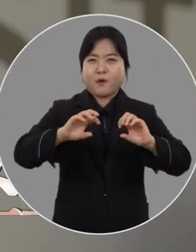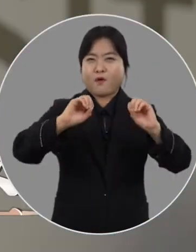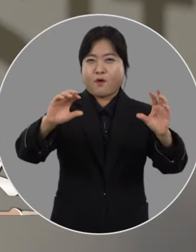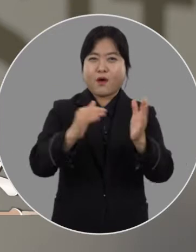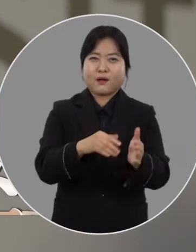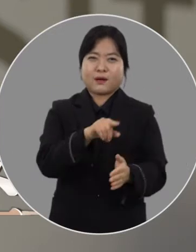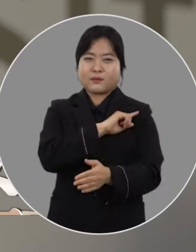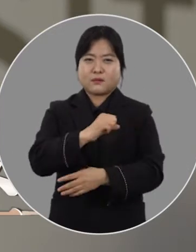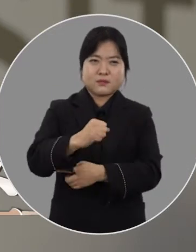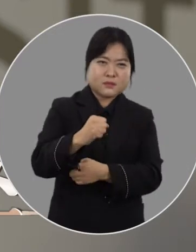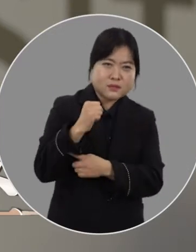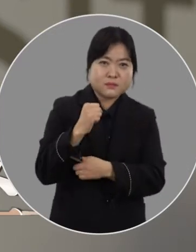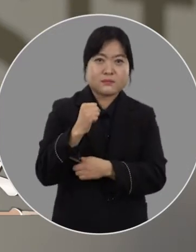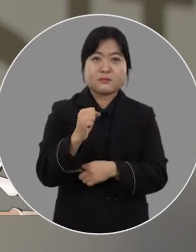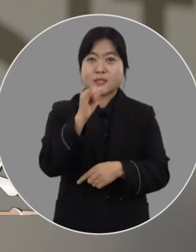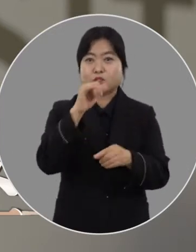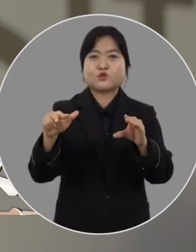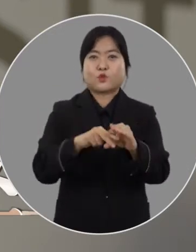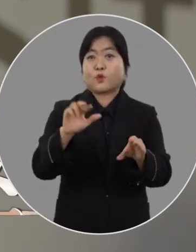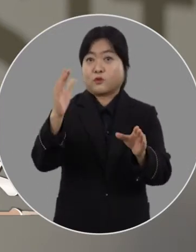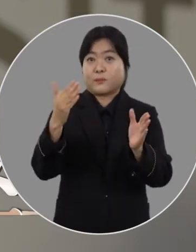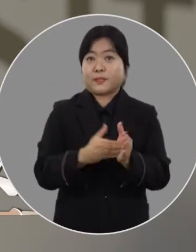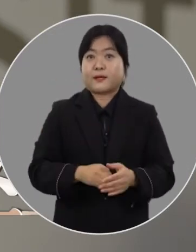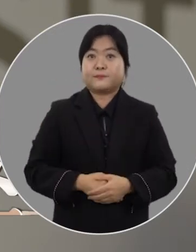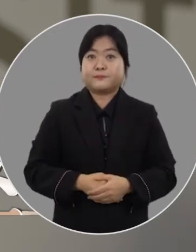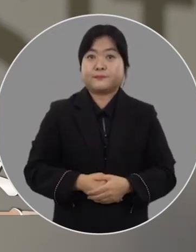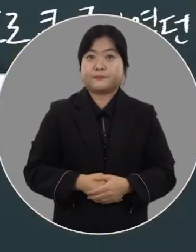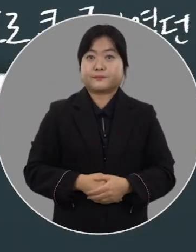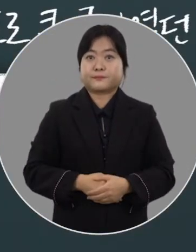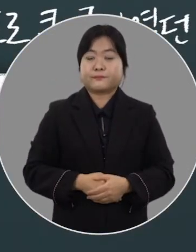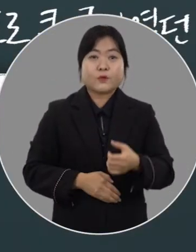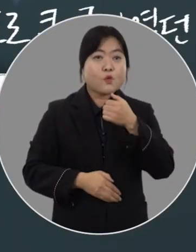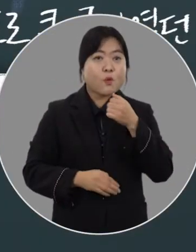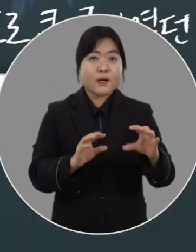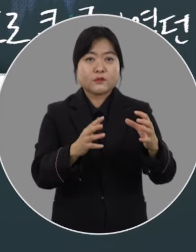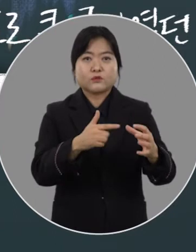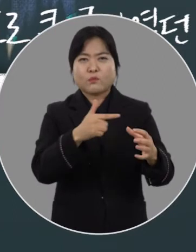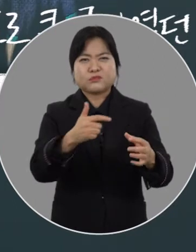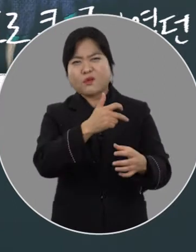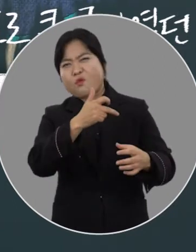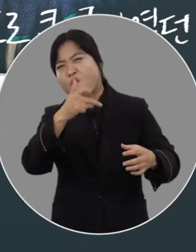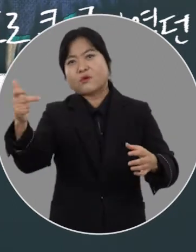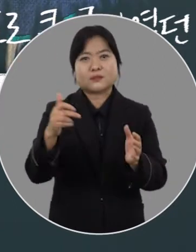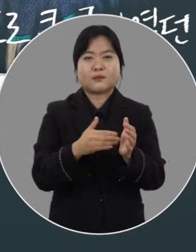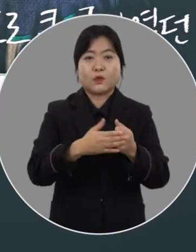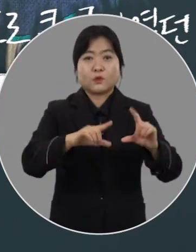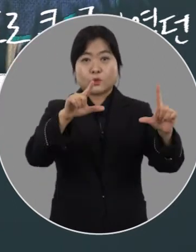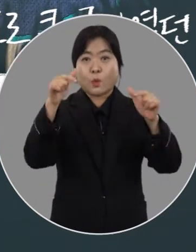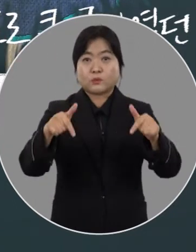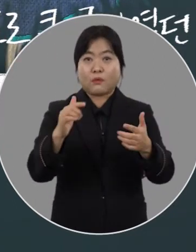가장 영향력이 있고 힘이 있는 종교가 되게 됩니다. 로마 제국은 너무나 컸기 때문에 동과